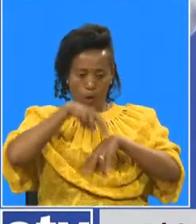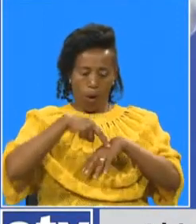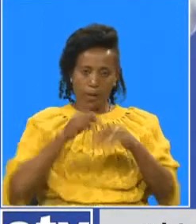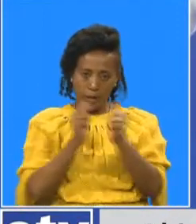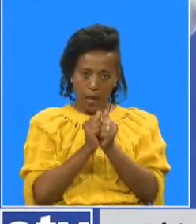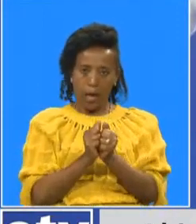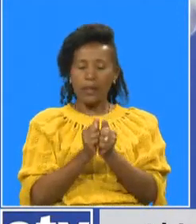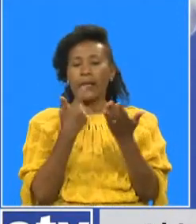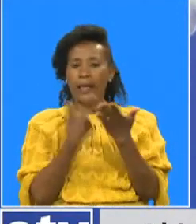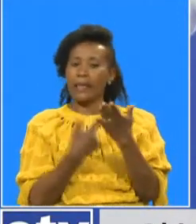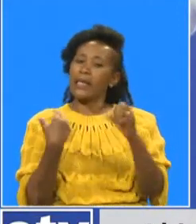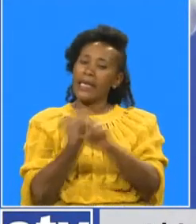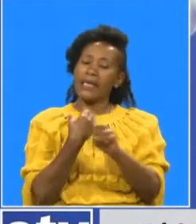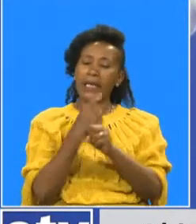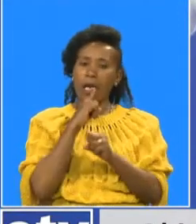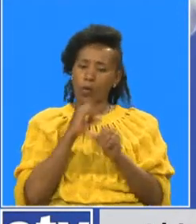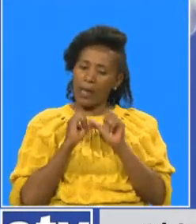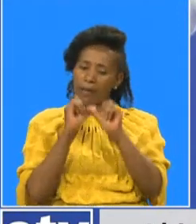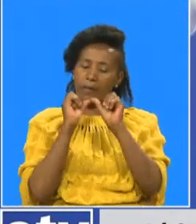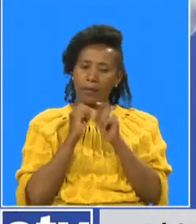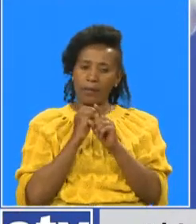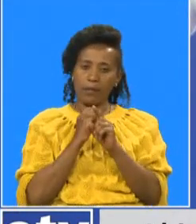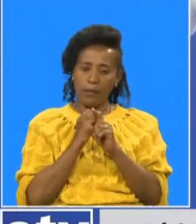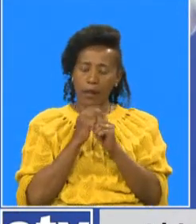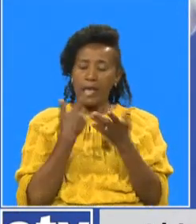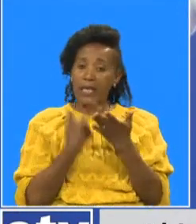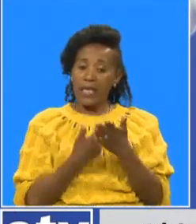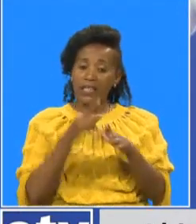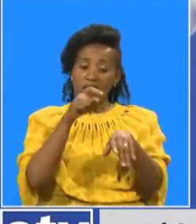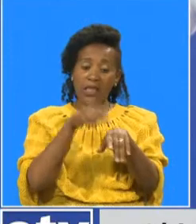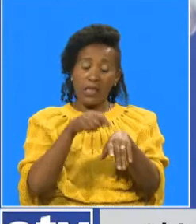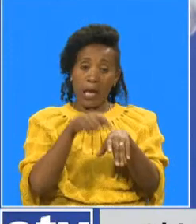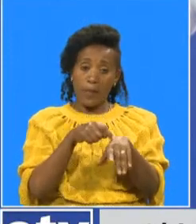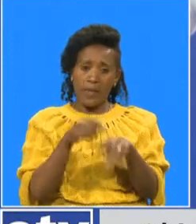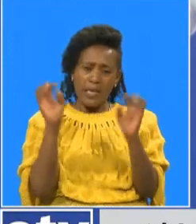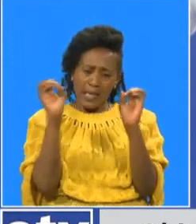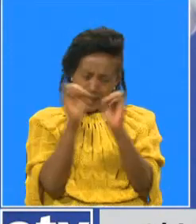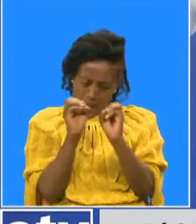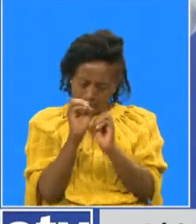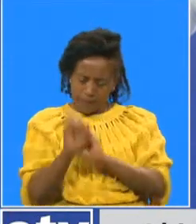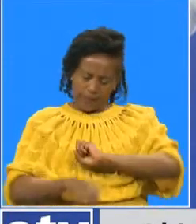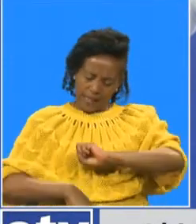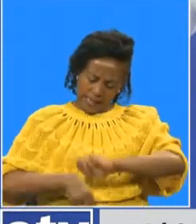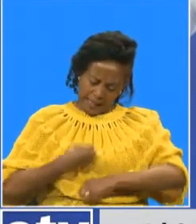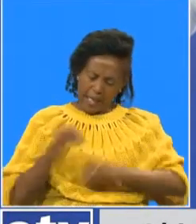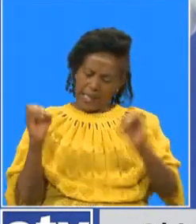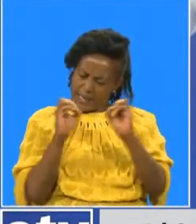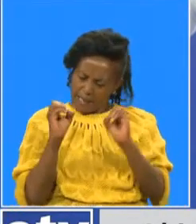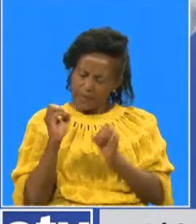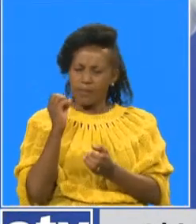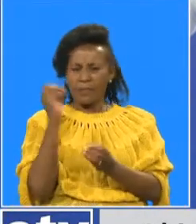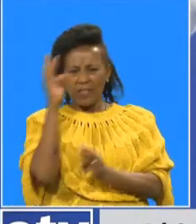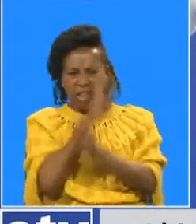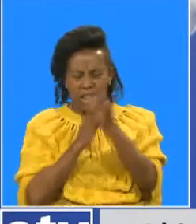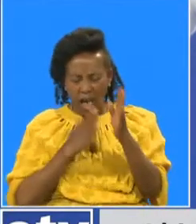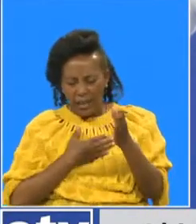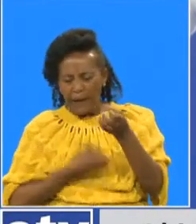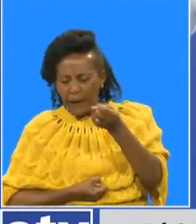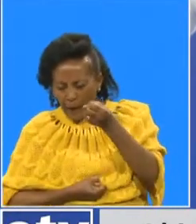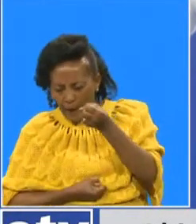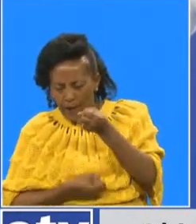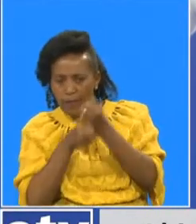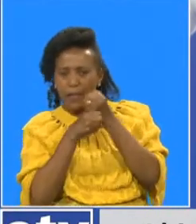ተቋማት ክሎዝሊ ነው እየሰራ ነው ያለ ነው። እችን ታይም እንደምንም ተጨናንቀን እንደምንም ተጨጋግረን